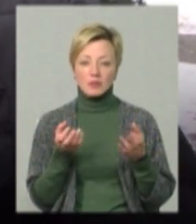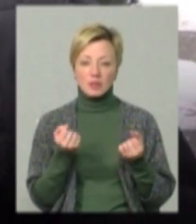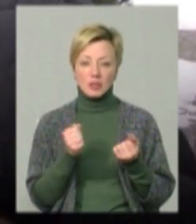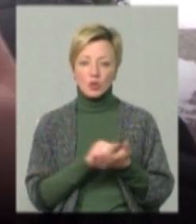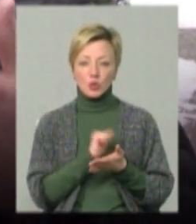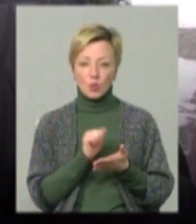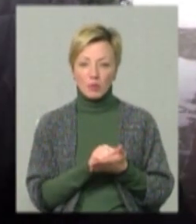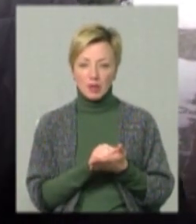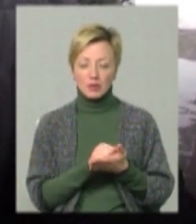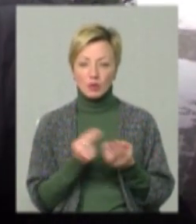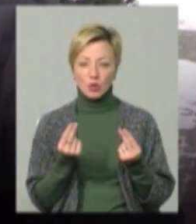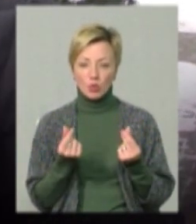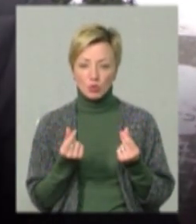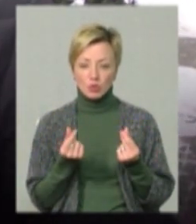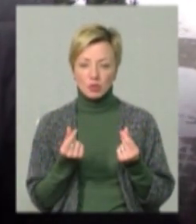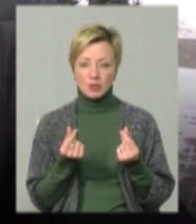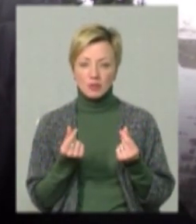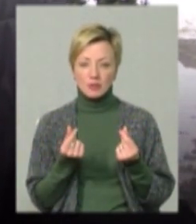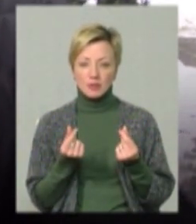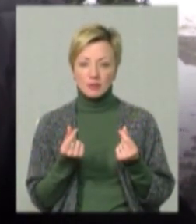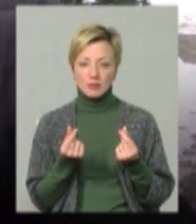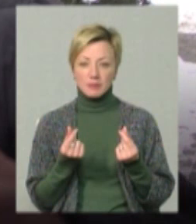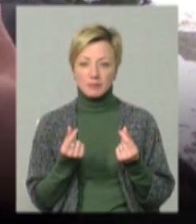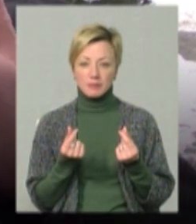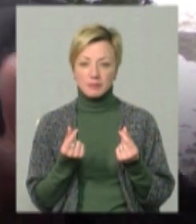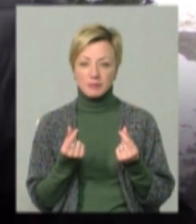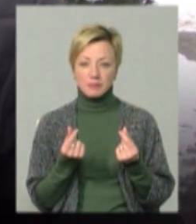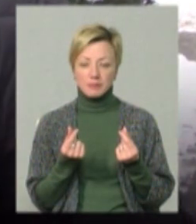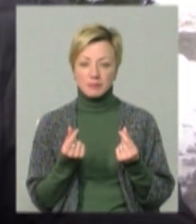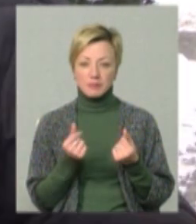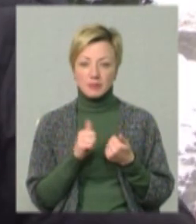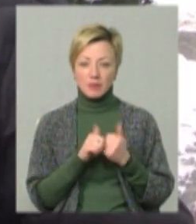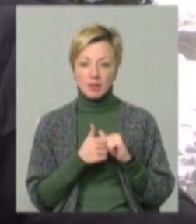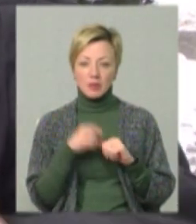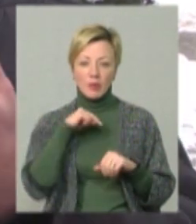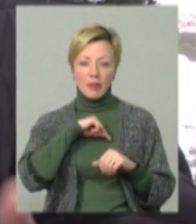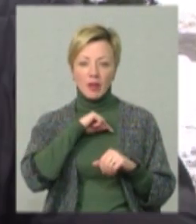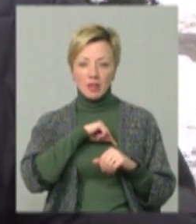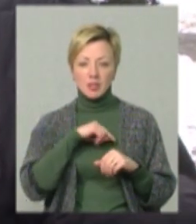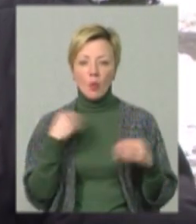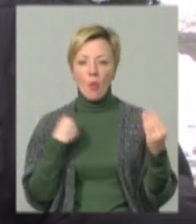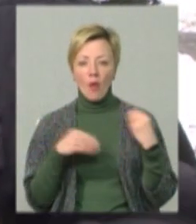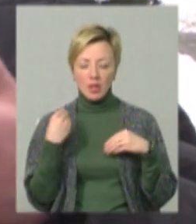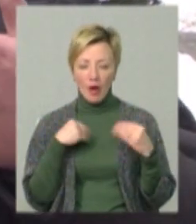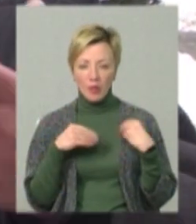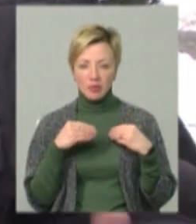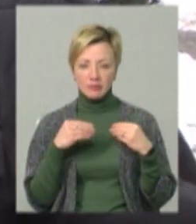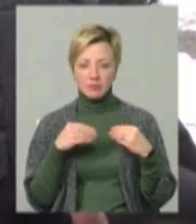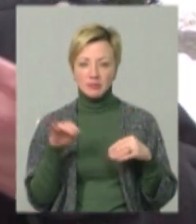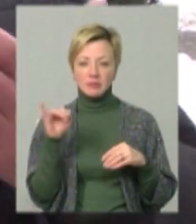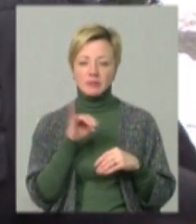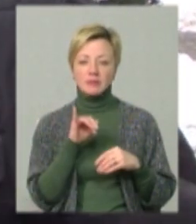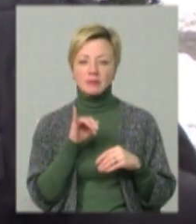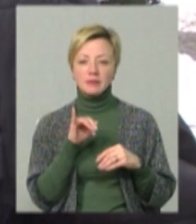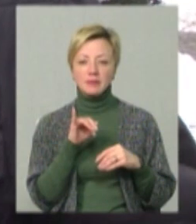взяти документи, гроші про перший час, зміну білизни, одягу